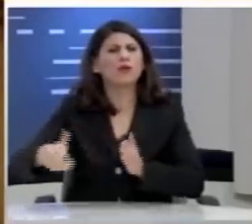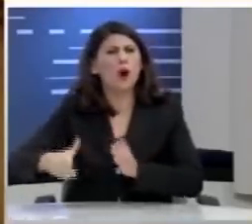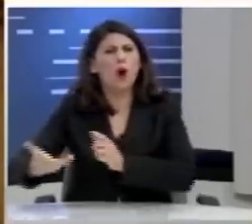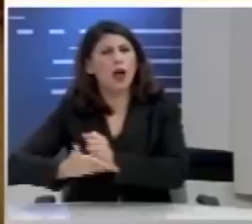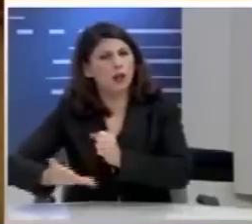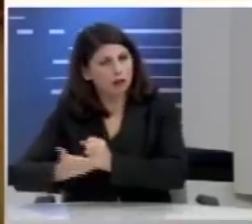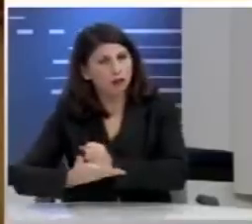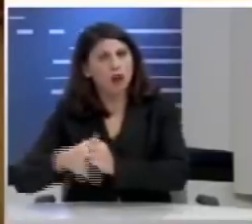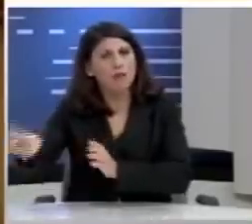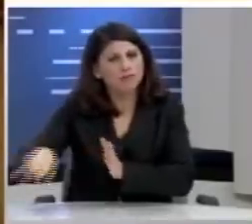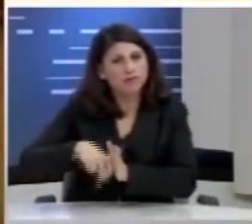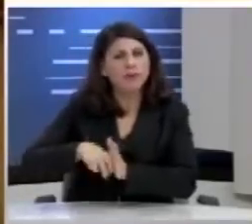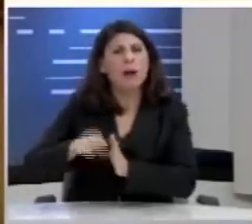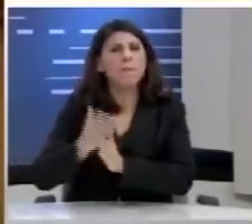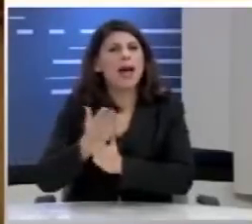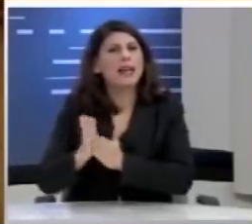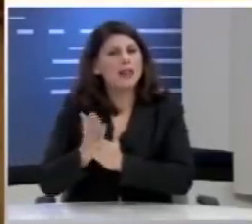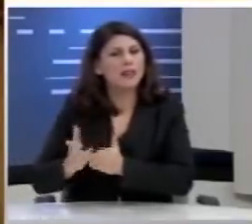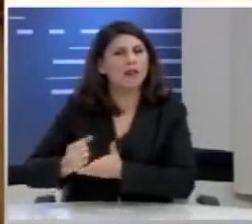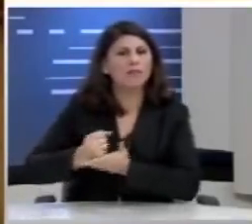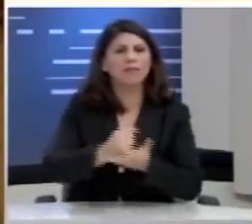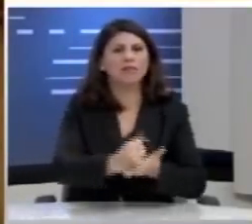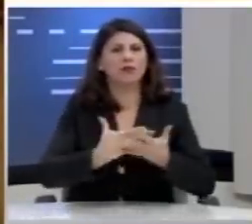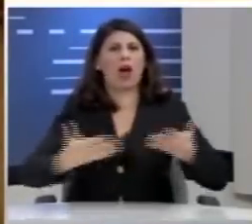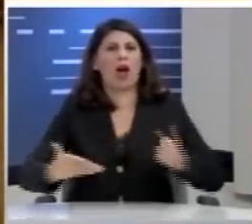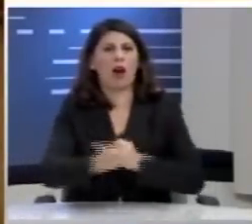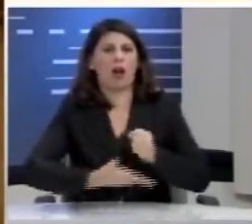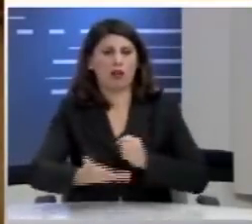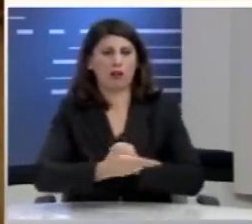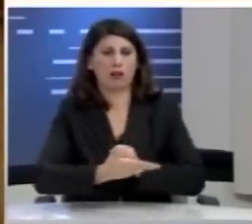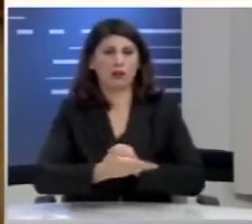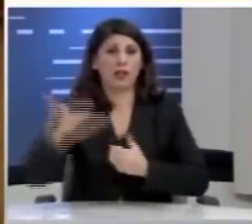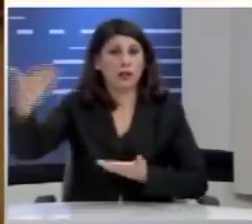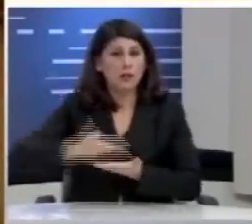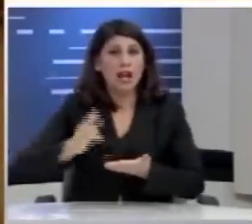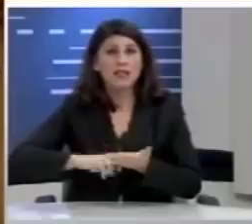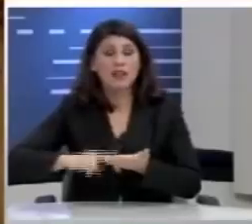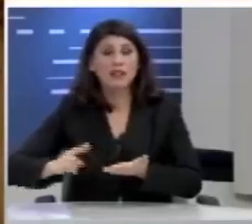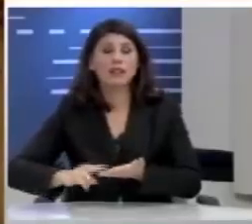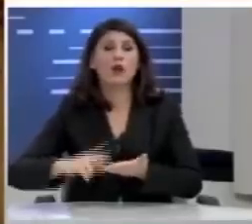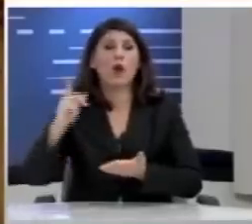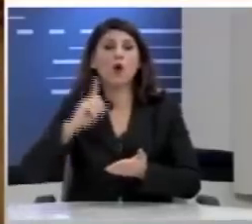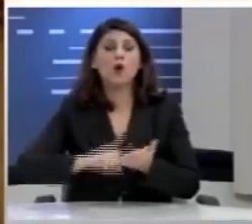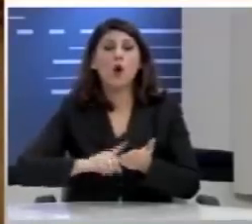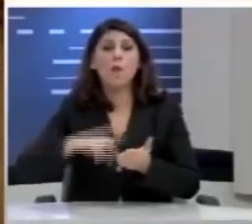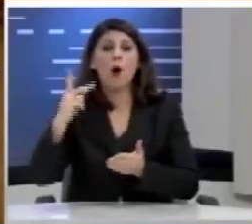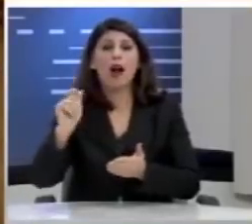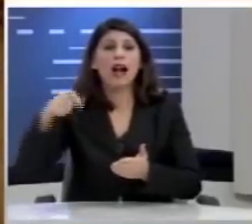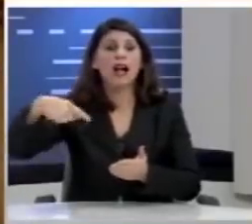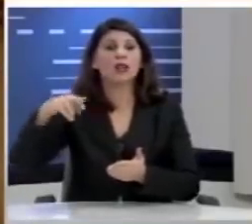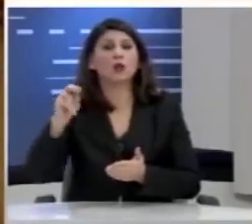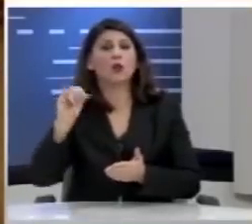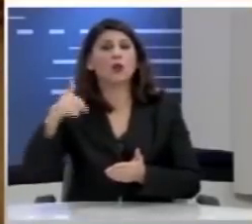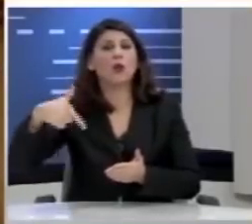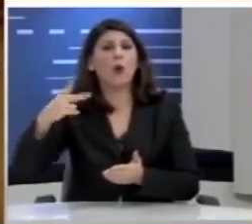καπιταλιστικές εκμεταλλεύσεις. Φέρατε το νόμο Κατρούγκαλου για το ασφαλιστικό, το νόμο Λεμιτόμο, που οδήγησε